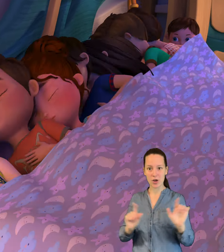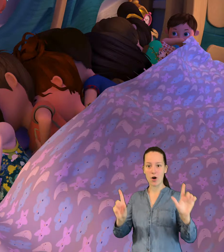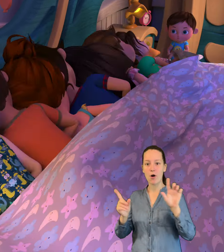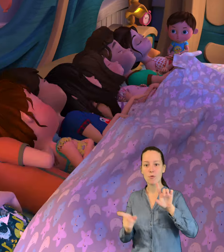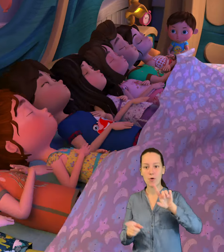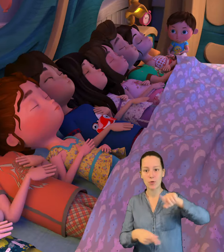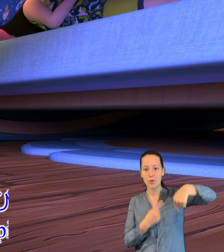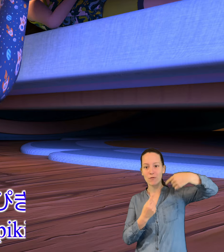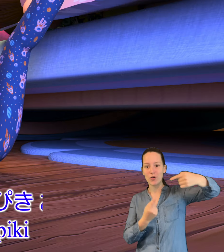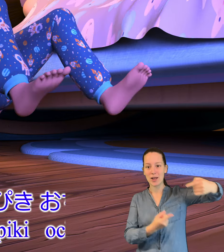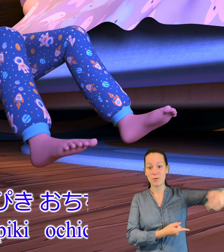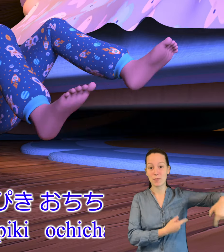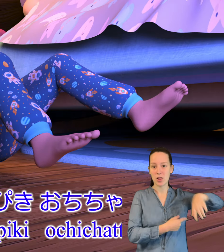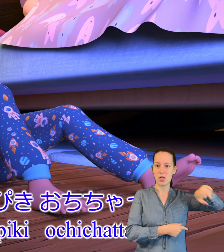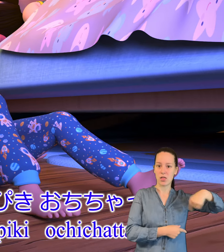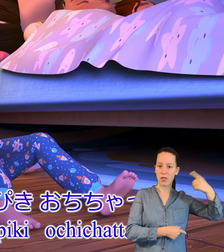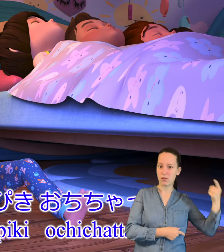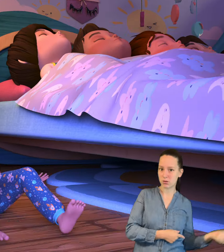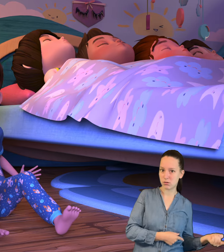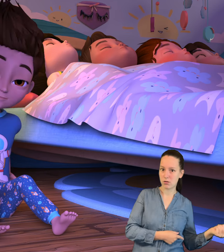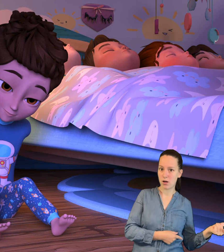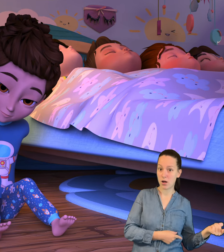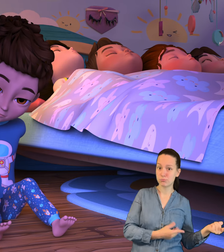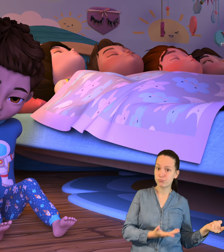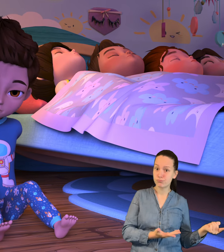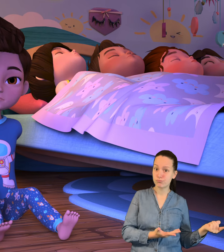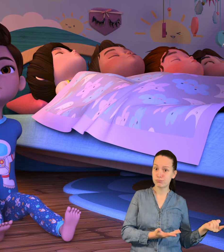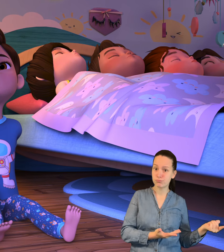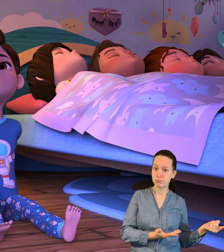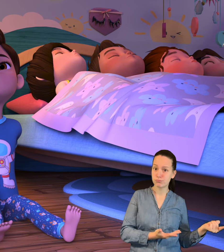転がったら1匹落ちちゃっ